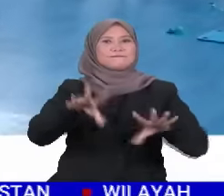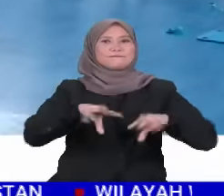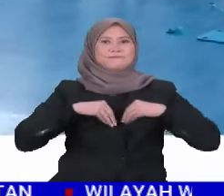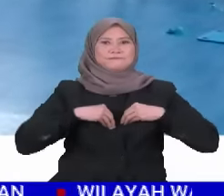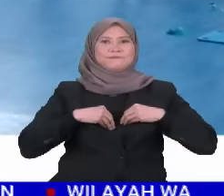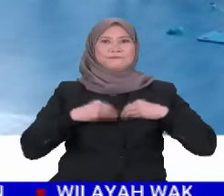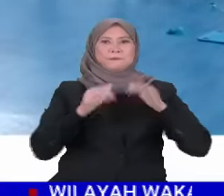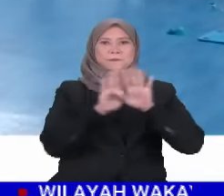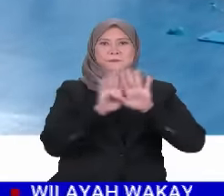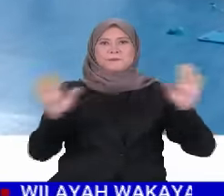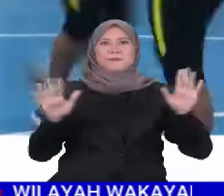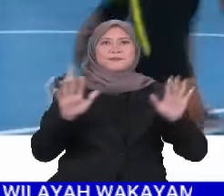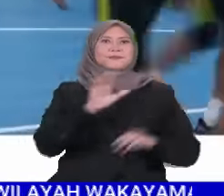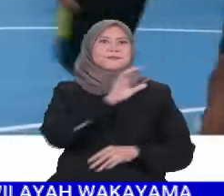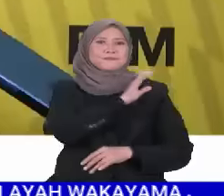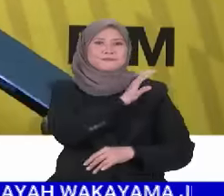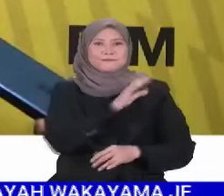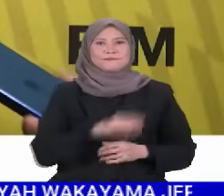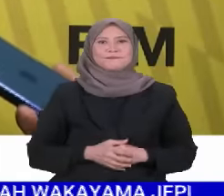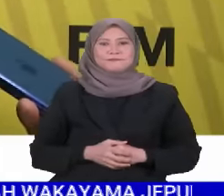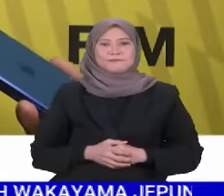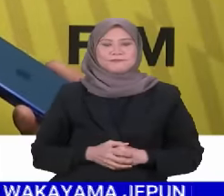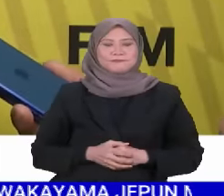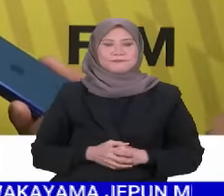barisan keju latihannya